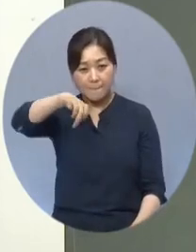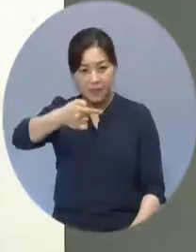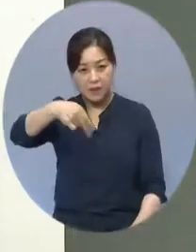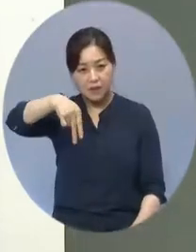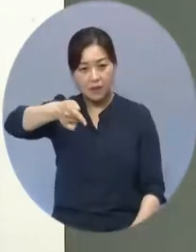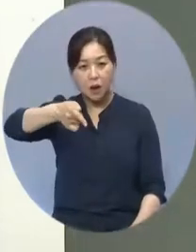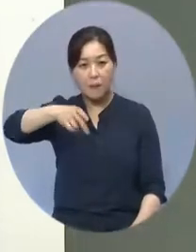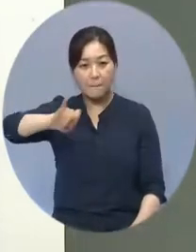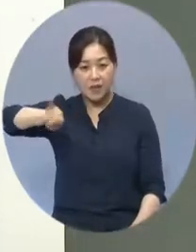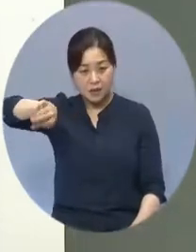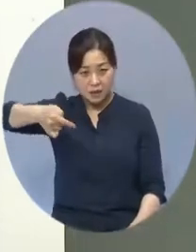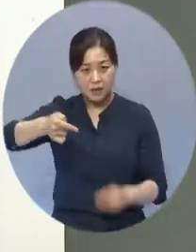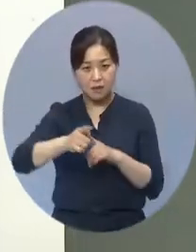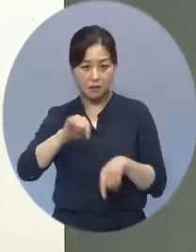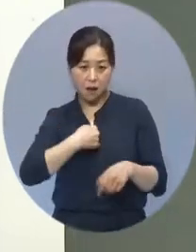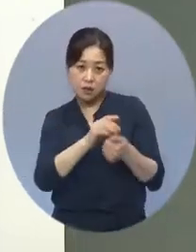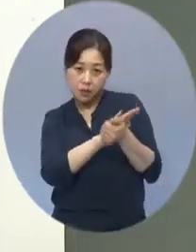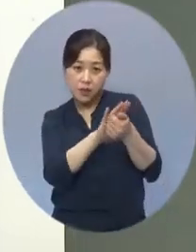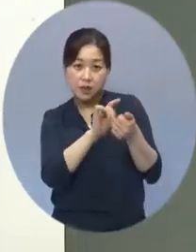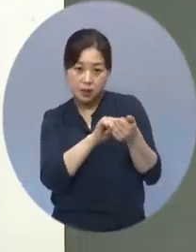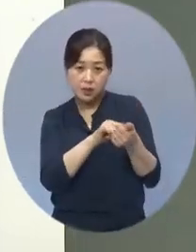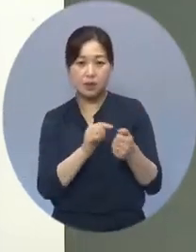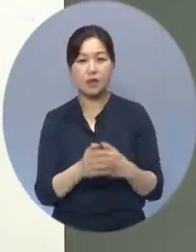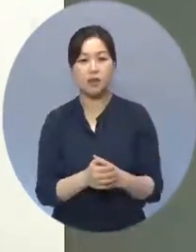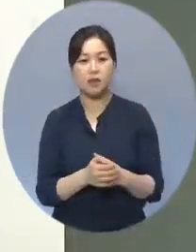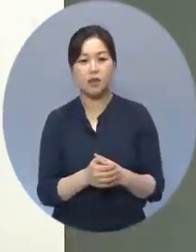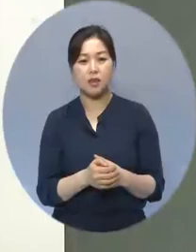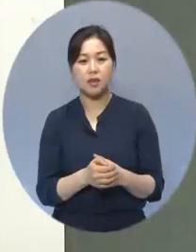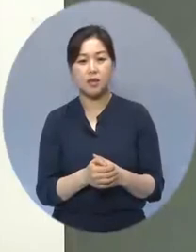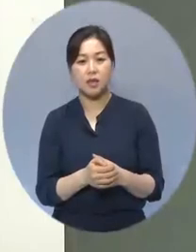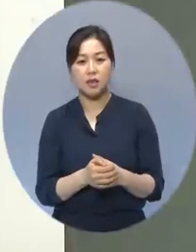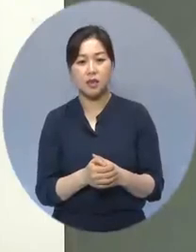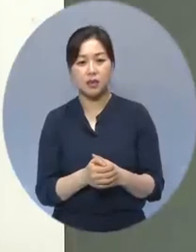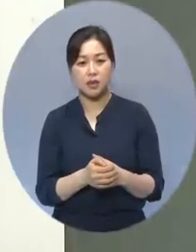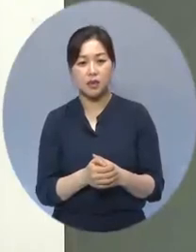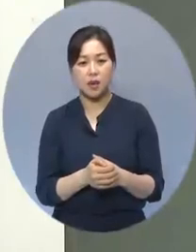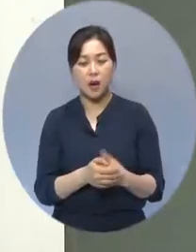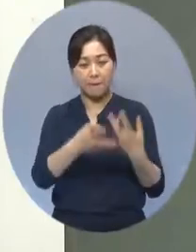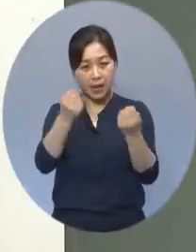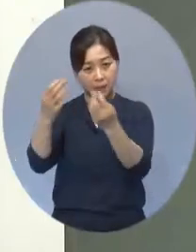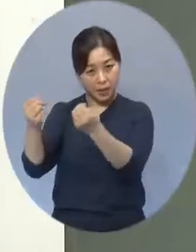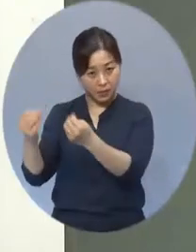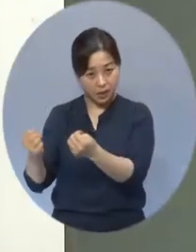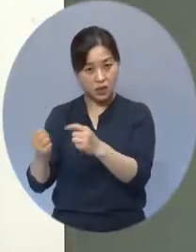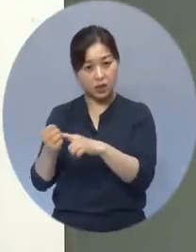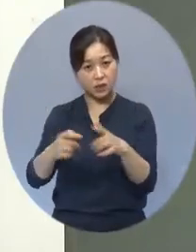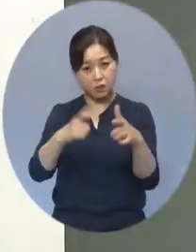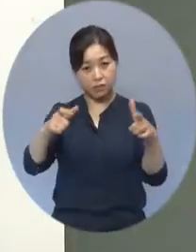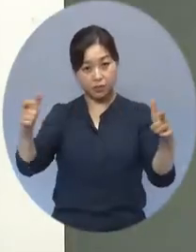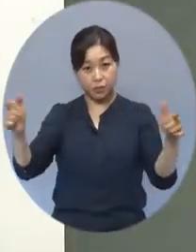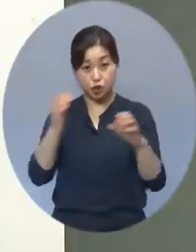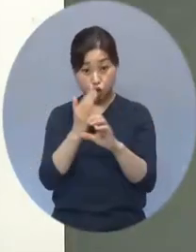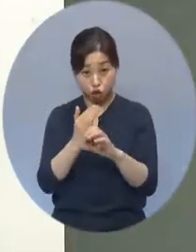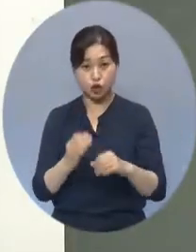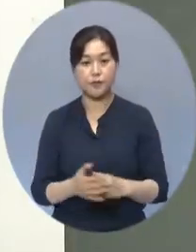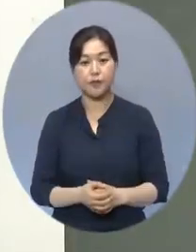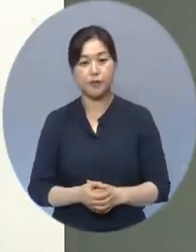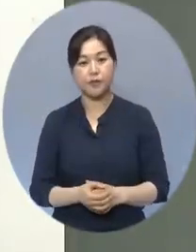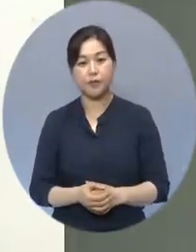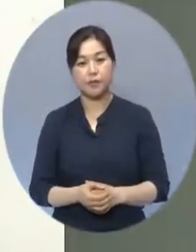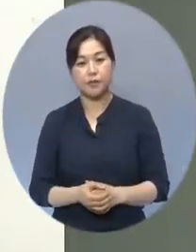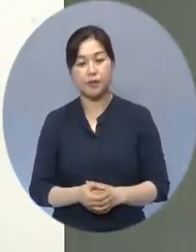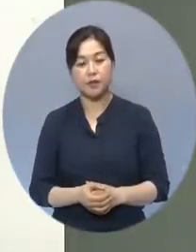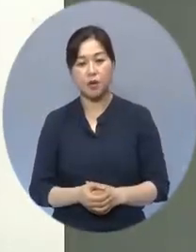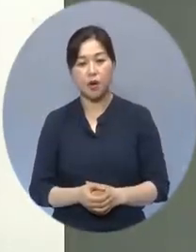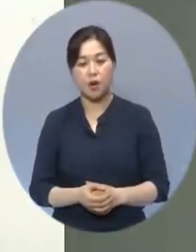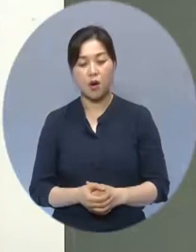주유업자에게 권장을 하시고 네. 셀프 주유소를 많이 늘리고 계시다고요. 그래가지고